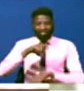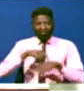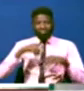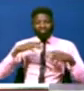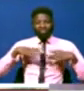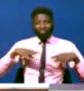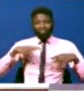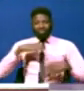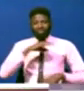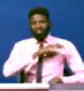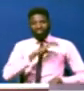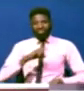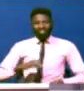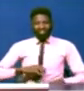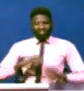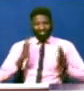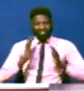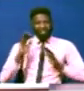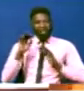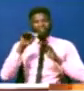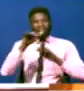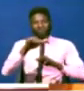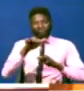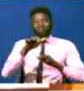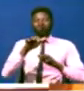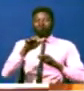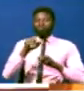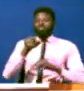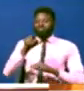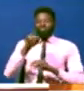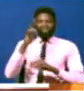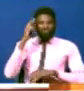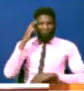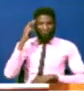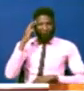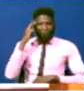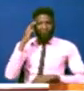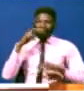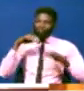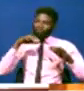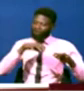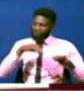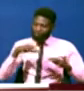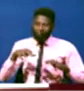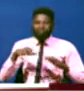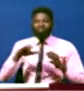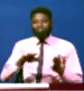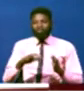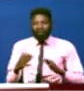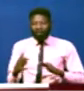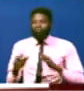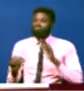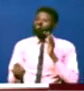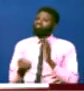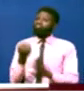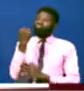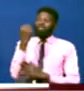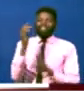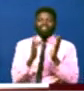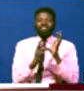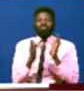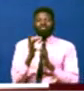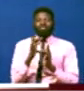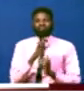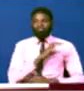hii ambayo hatima yake ni kukumbuka kuteswa, kufa na kufufuka kwa Yesu Kristo. So tunakumbushwa kwamba haya